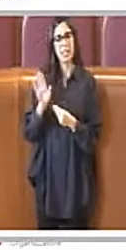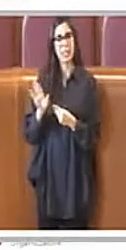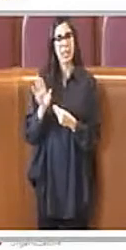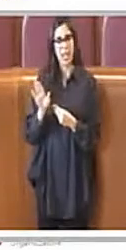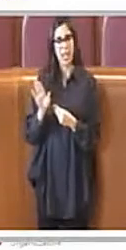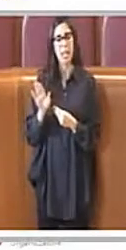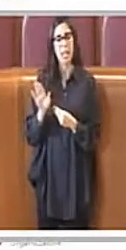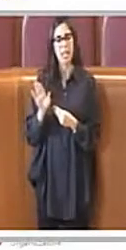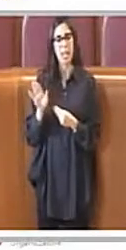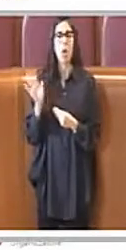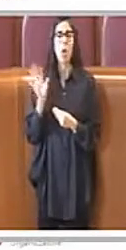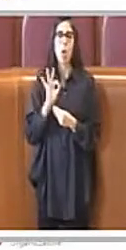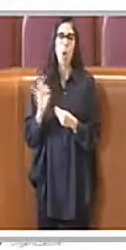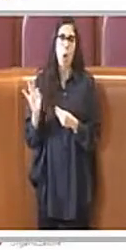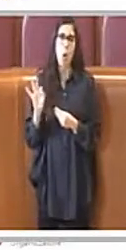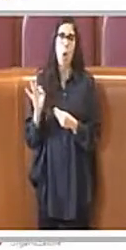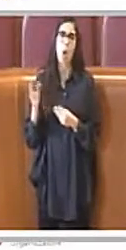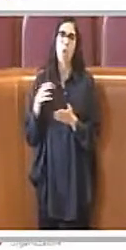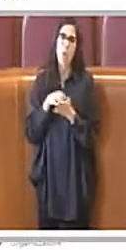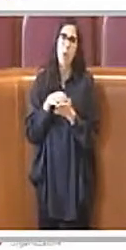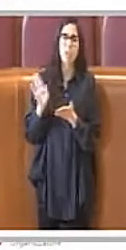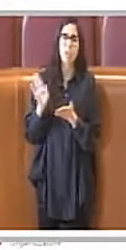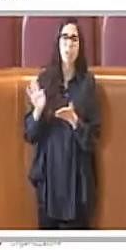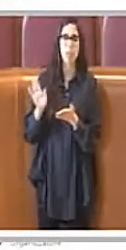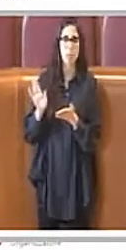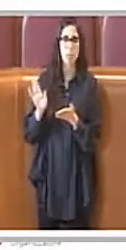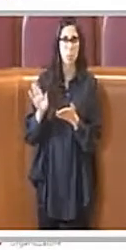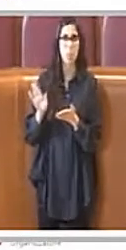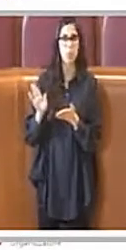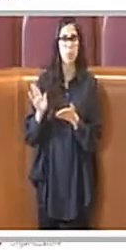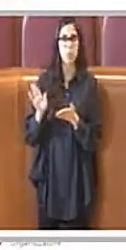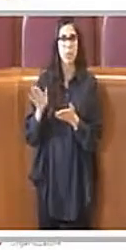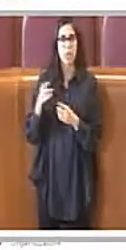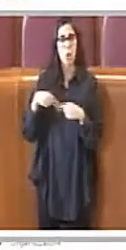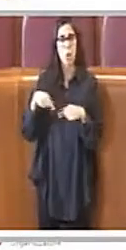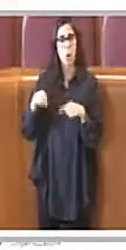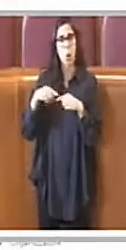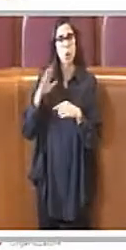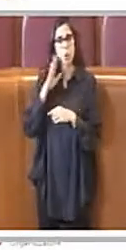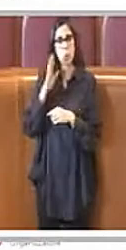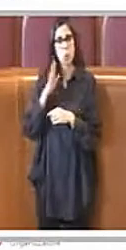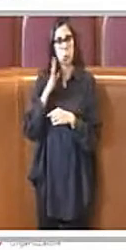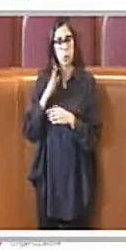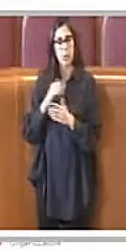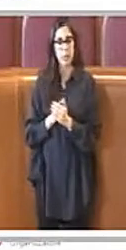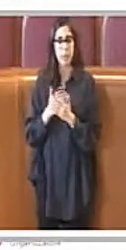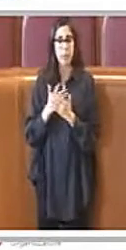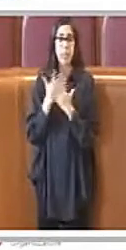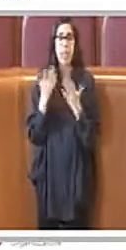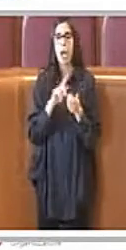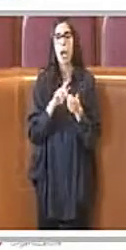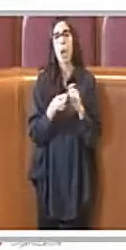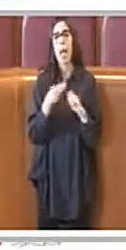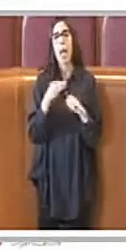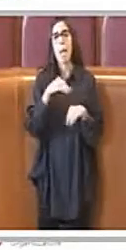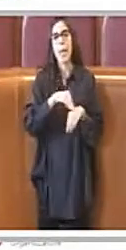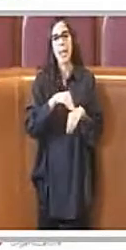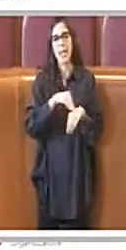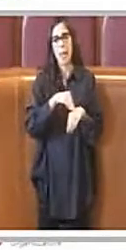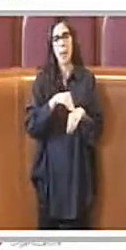o comunque i contributi da parte delle consulte. Si tratta ovviamente di un emendamento che è volto